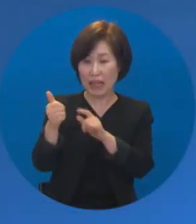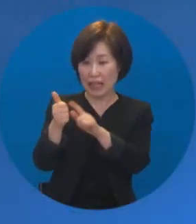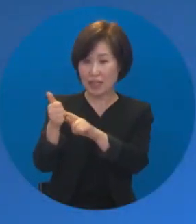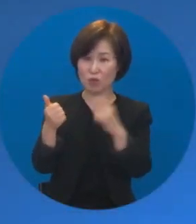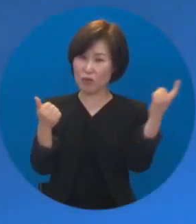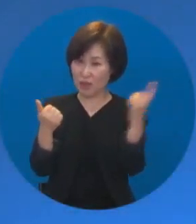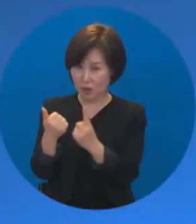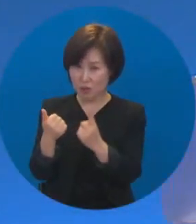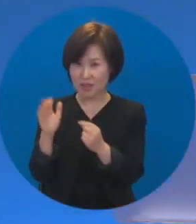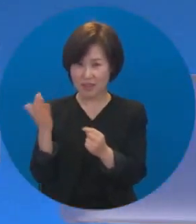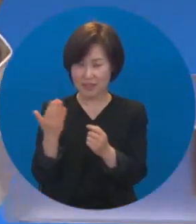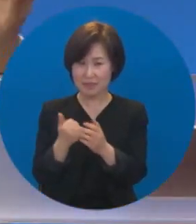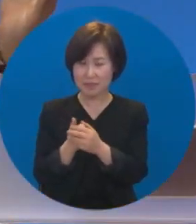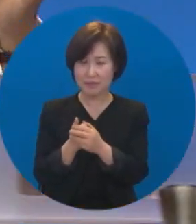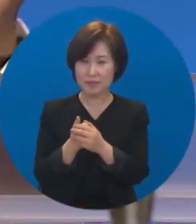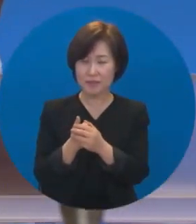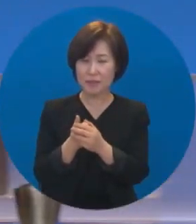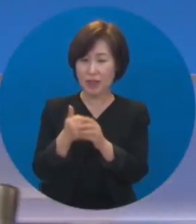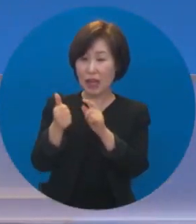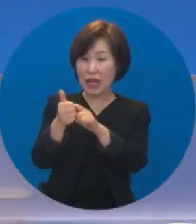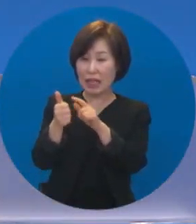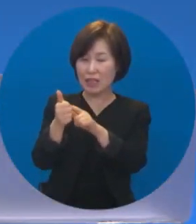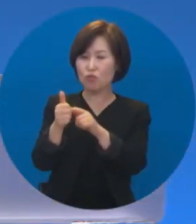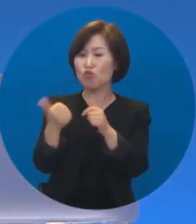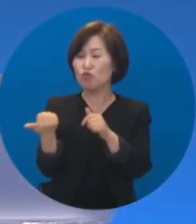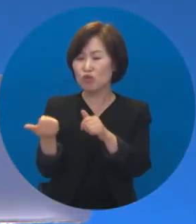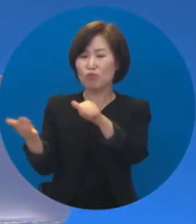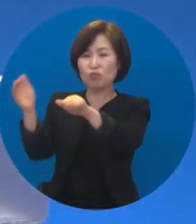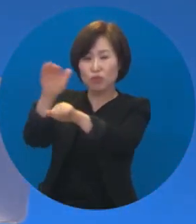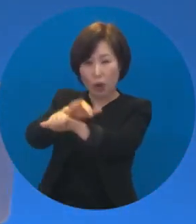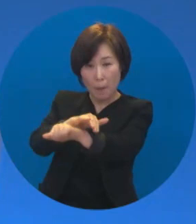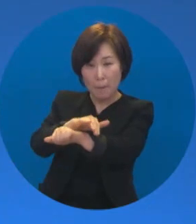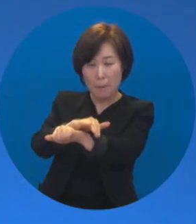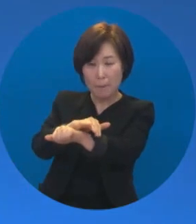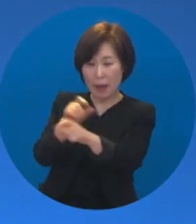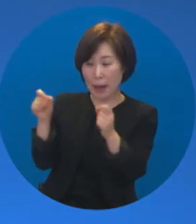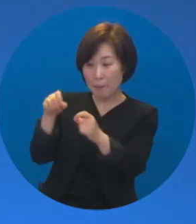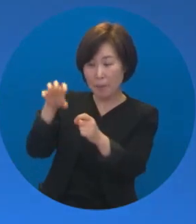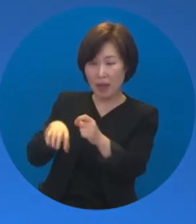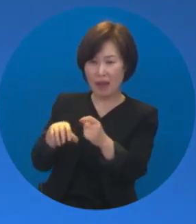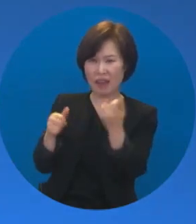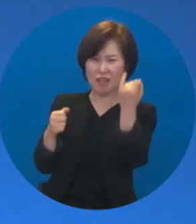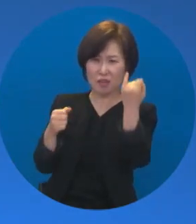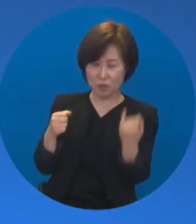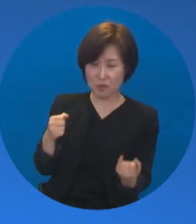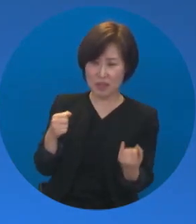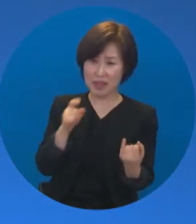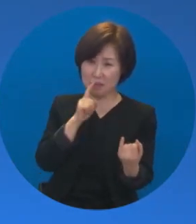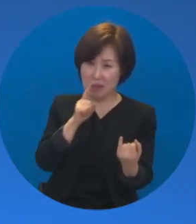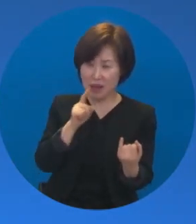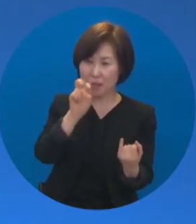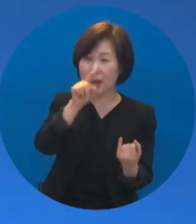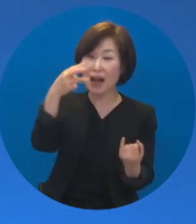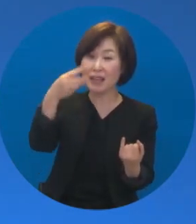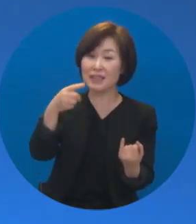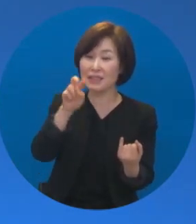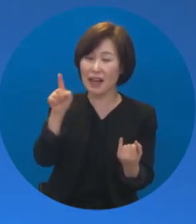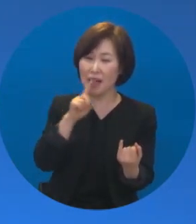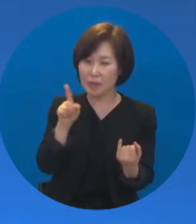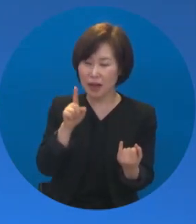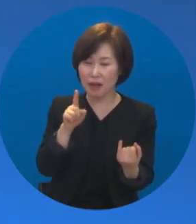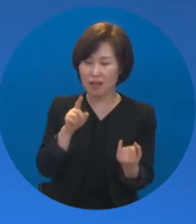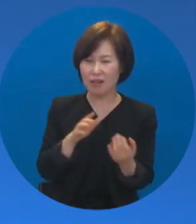찾아가세요. 그리고 그 무덤 앞에 서시죠. 그때 마르다가 이렇게 말을 하거든요. 예수님, 죽은